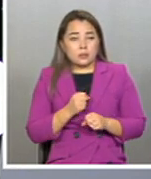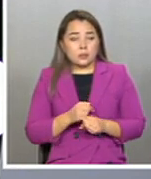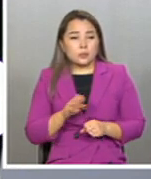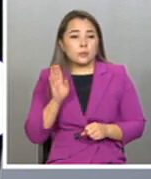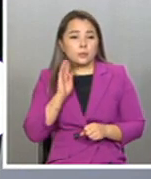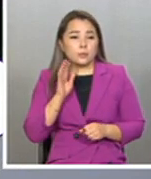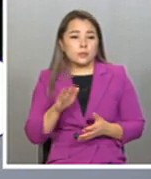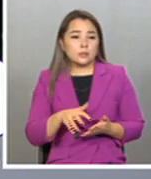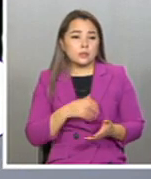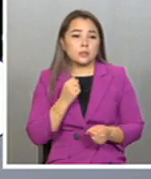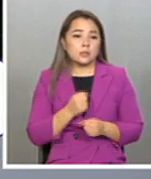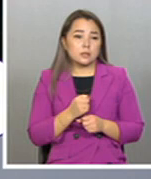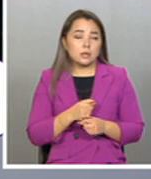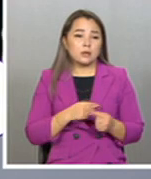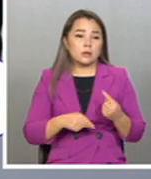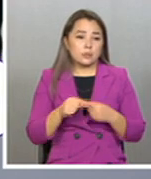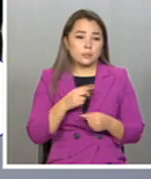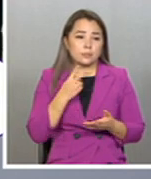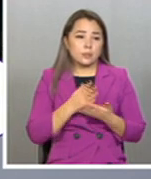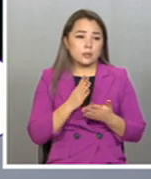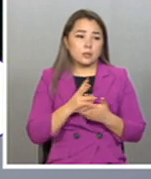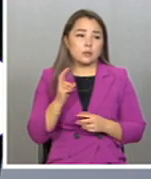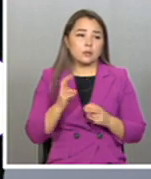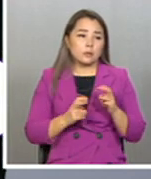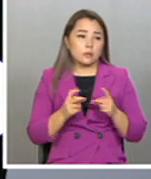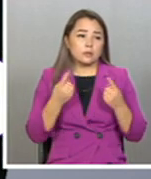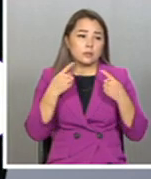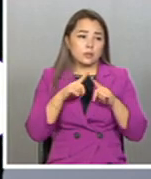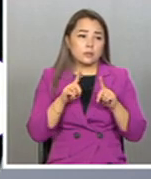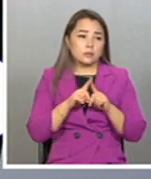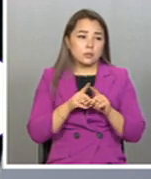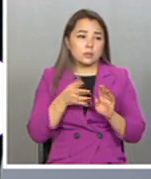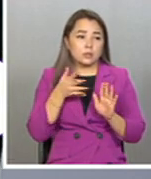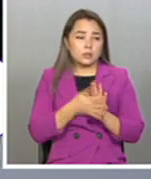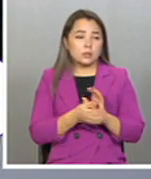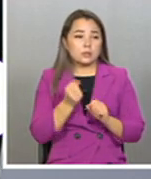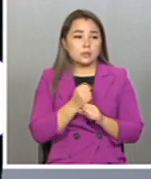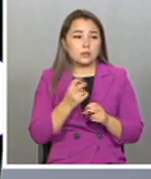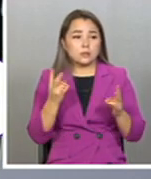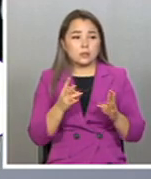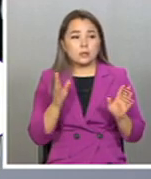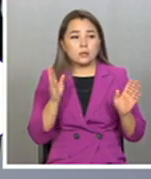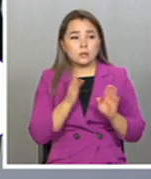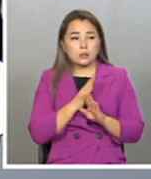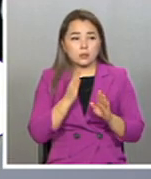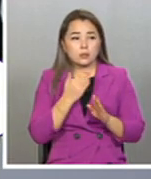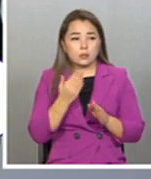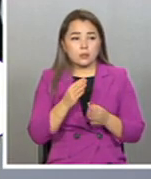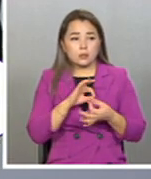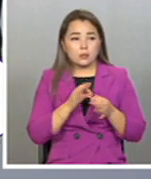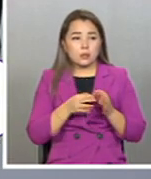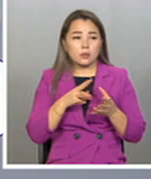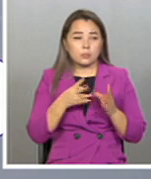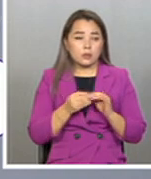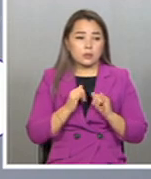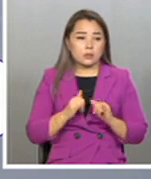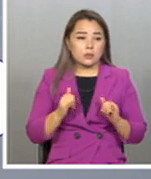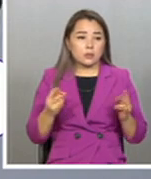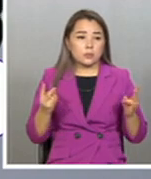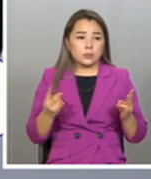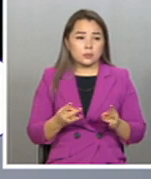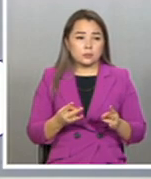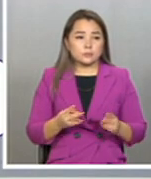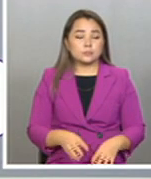үнемі, өндірістік технологияларды жетілдіру қажет, және экологиялық сауаттылықты арттыру қажет.